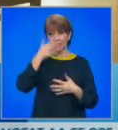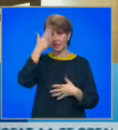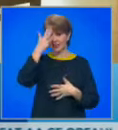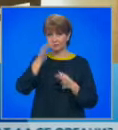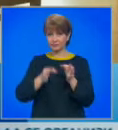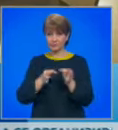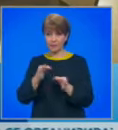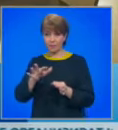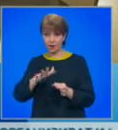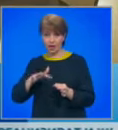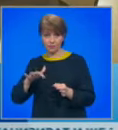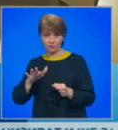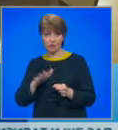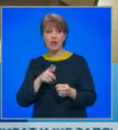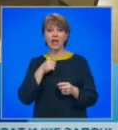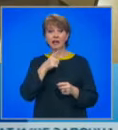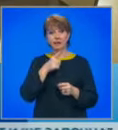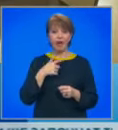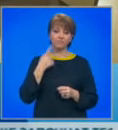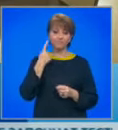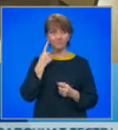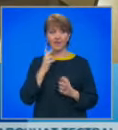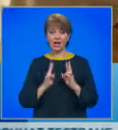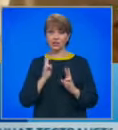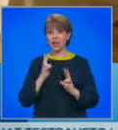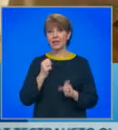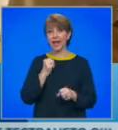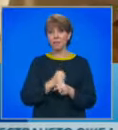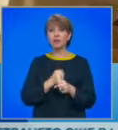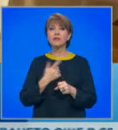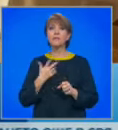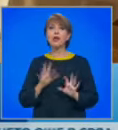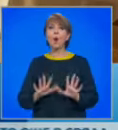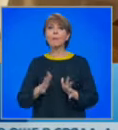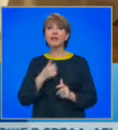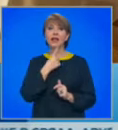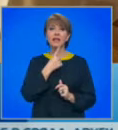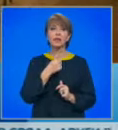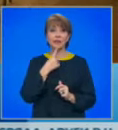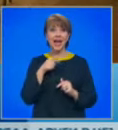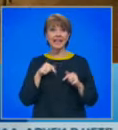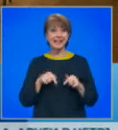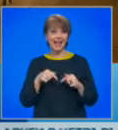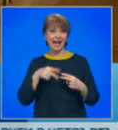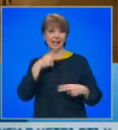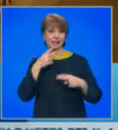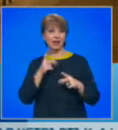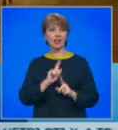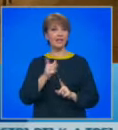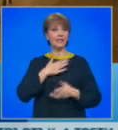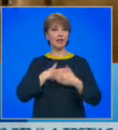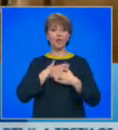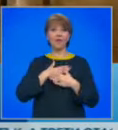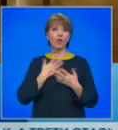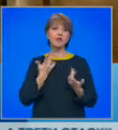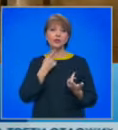бранша предпочетоха да работят, но при определени условия. Сега ресторантьорите недоволстват, защото обещаното